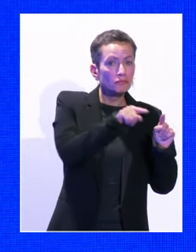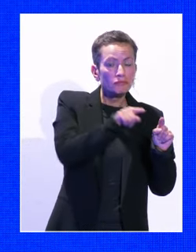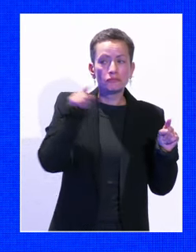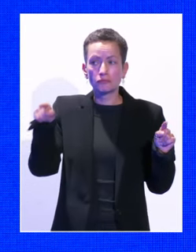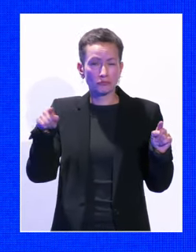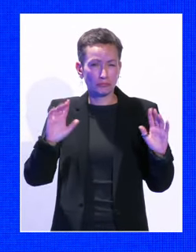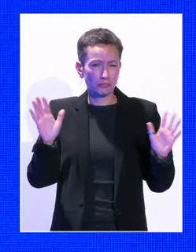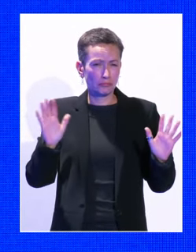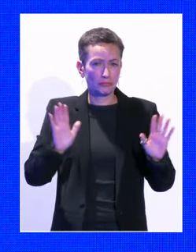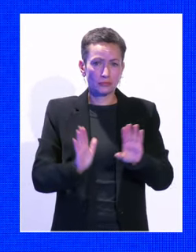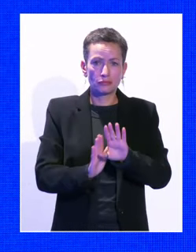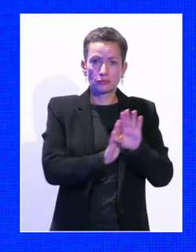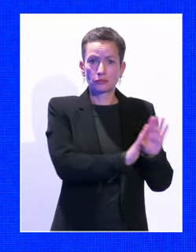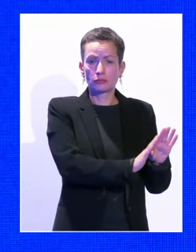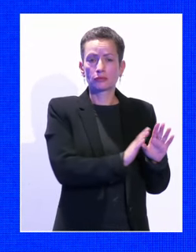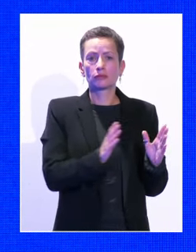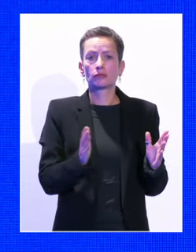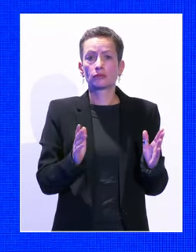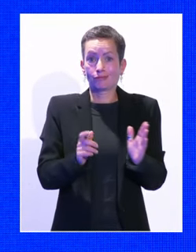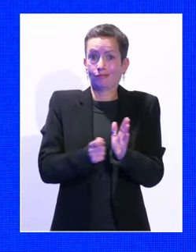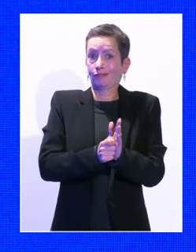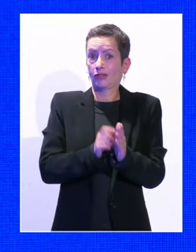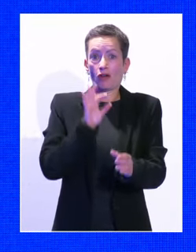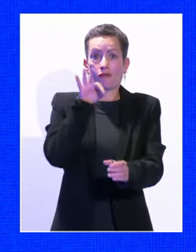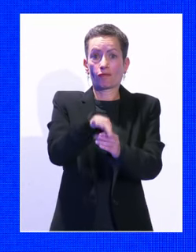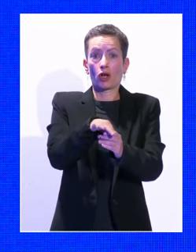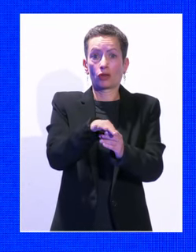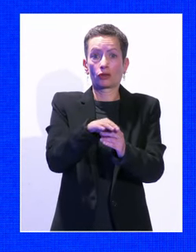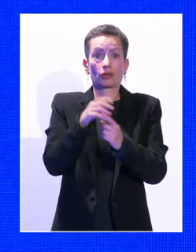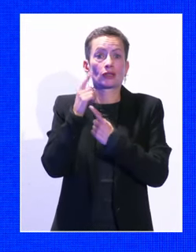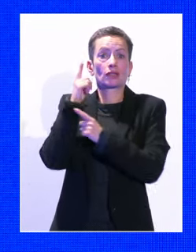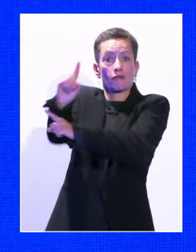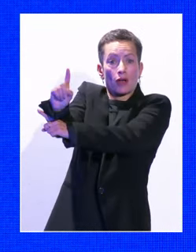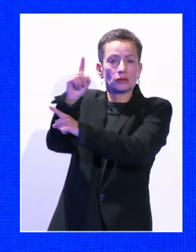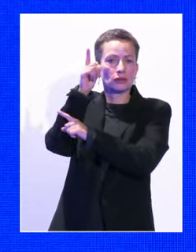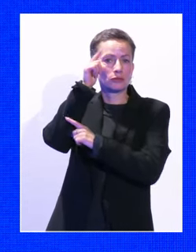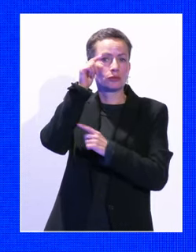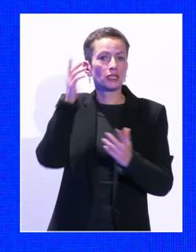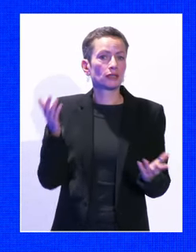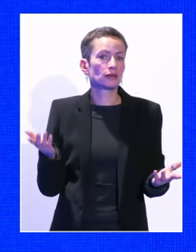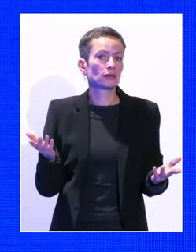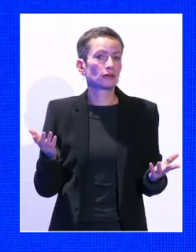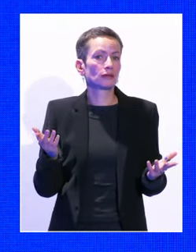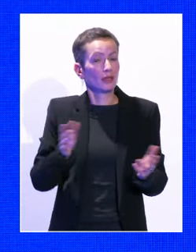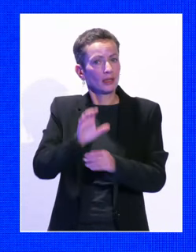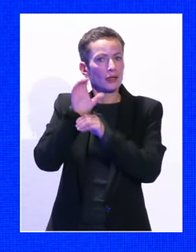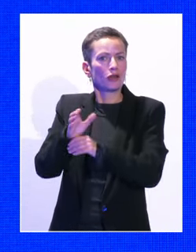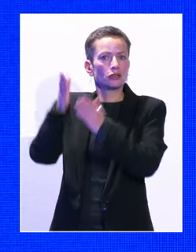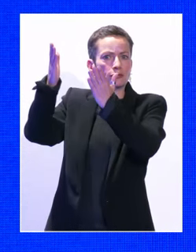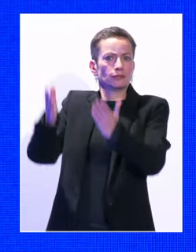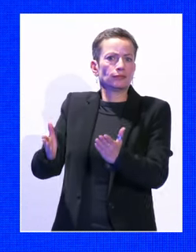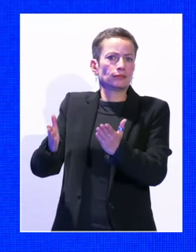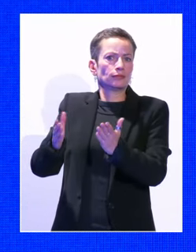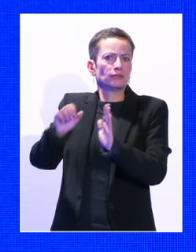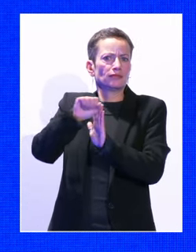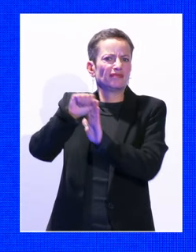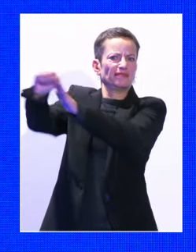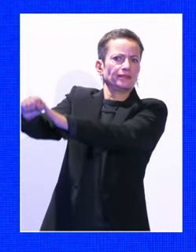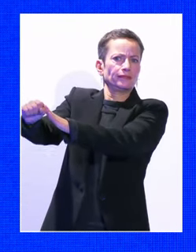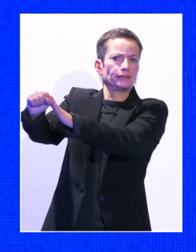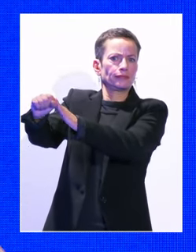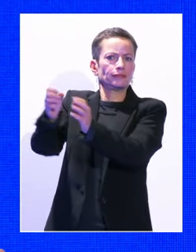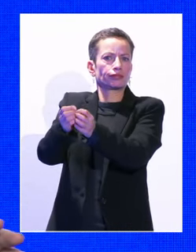des autres. C'était un vote de défense républicaine contre la prééminence de l'extrême